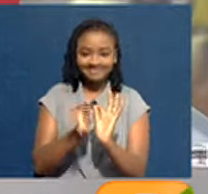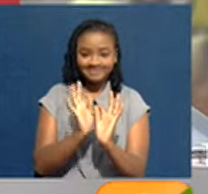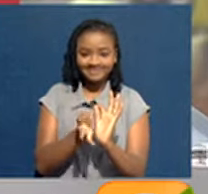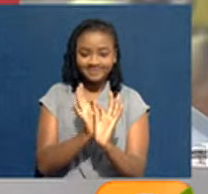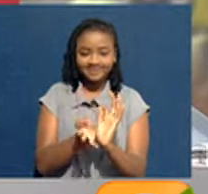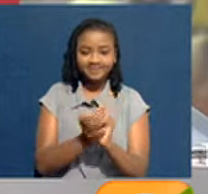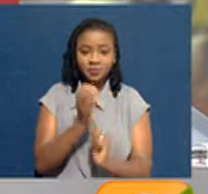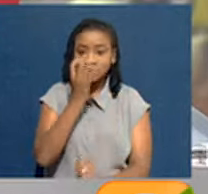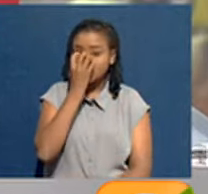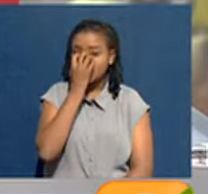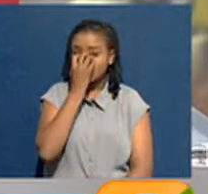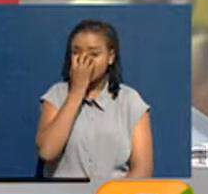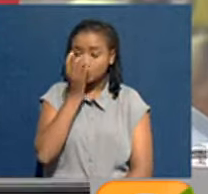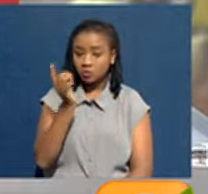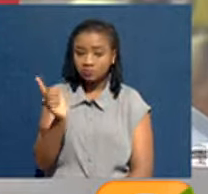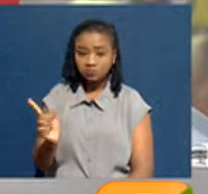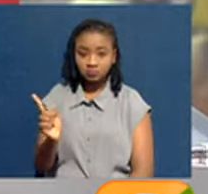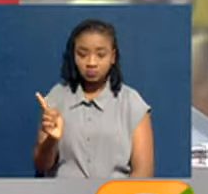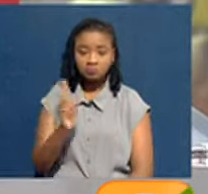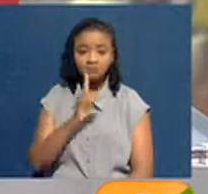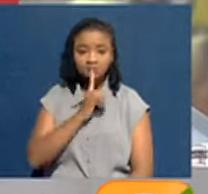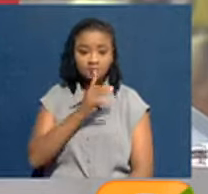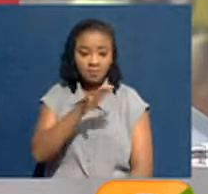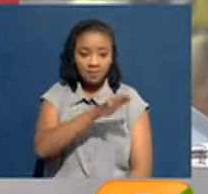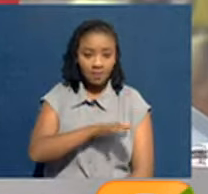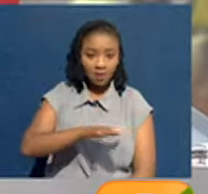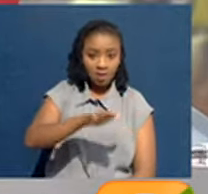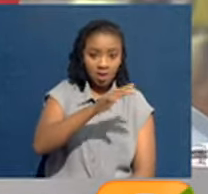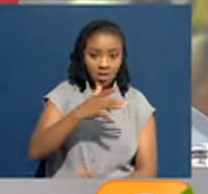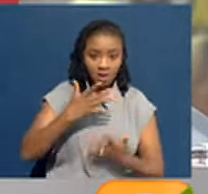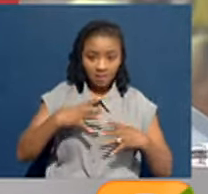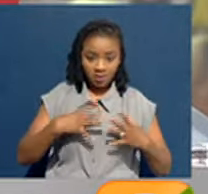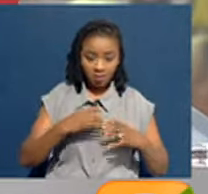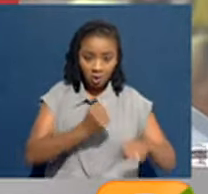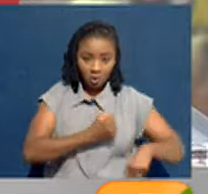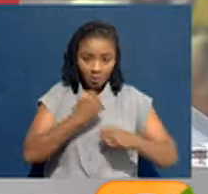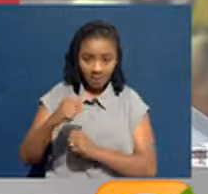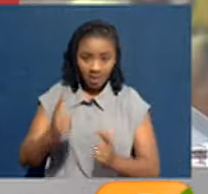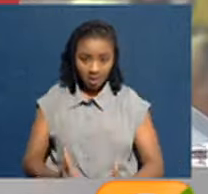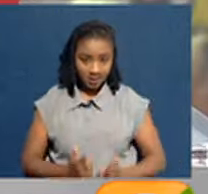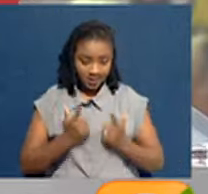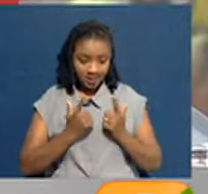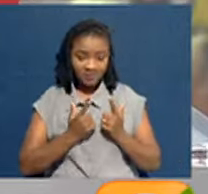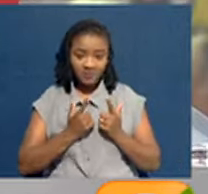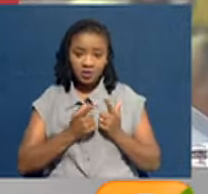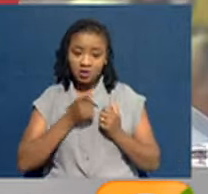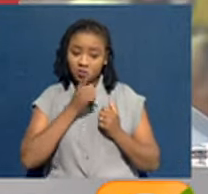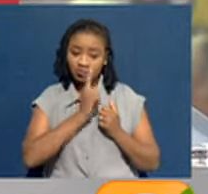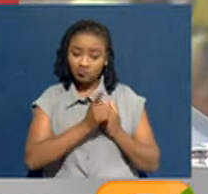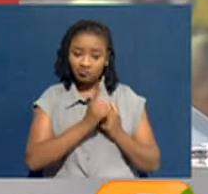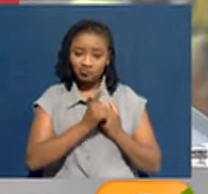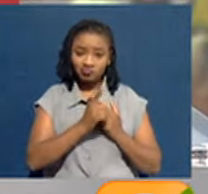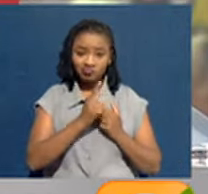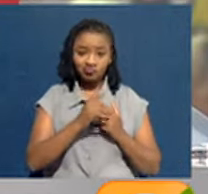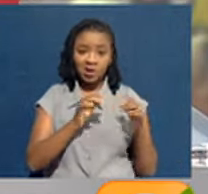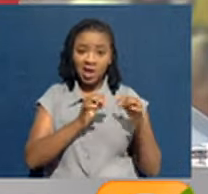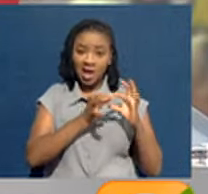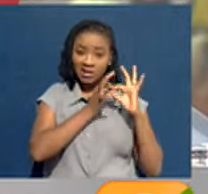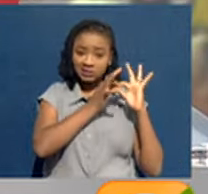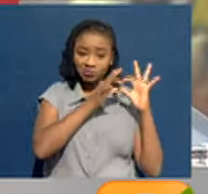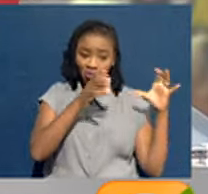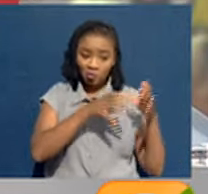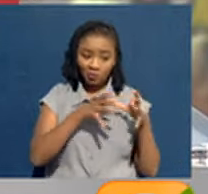Rais William Ruto amewaelezea wenyeji wa Homa Bay kwa maandamano dhidi ya serikali ambayo yamekuwa yakishinikizwa na muungano wa